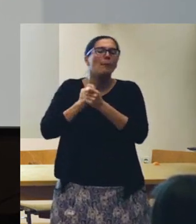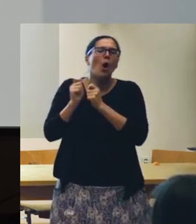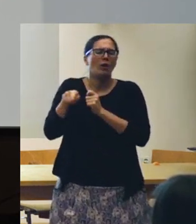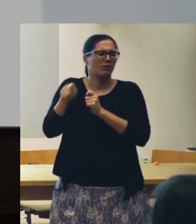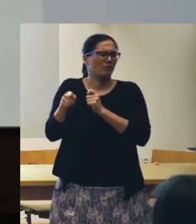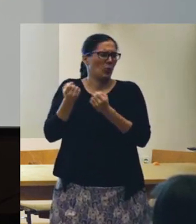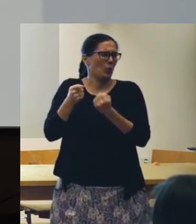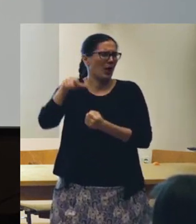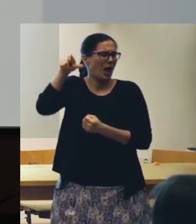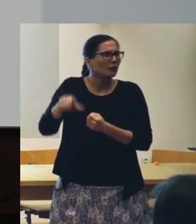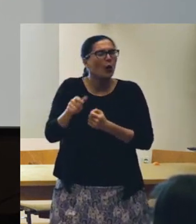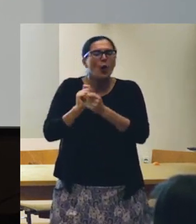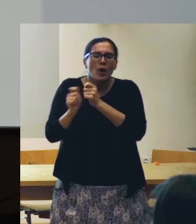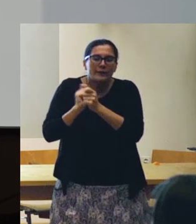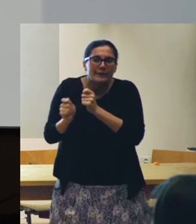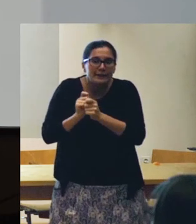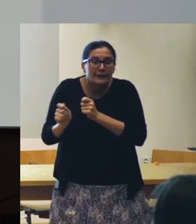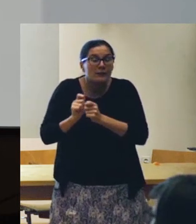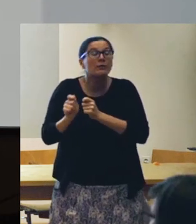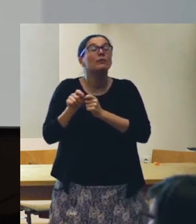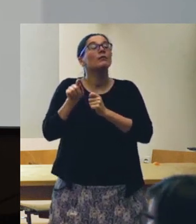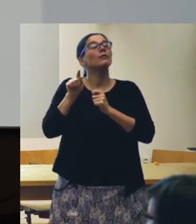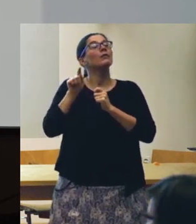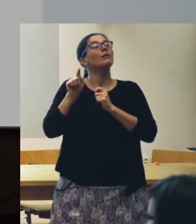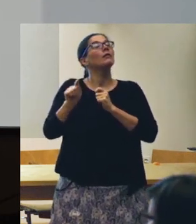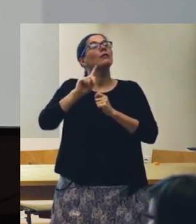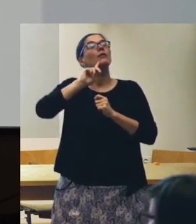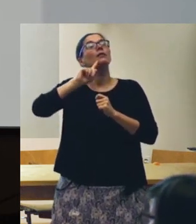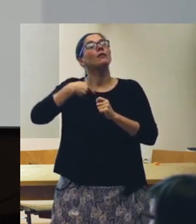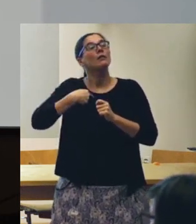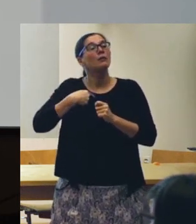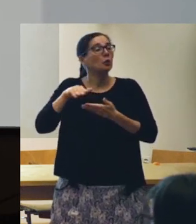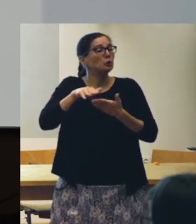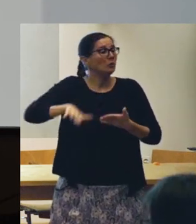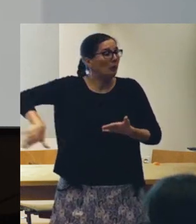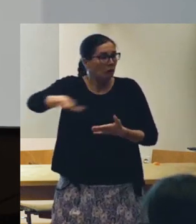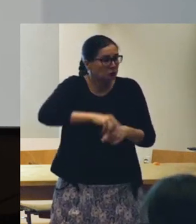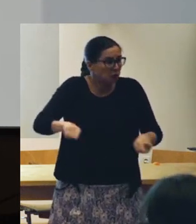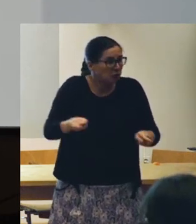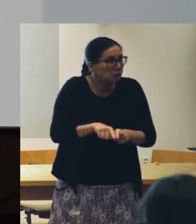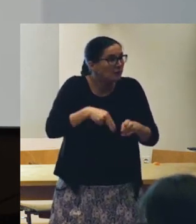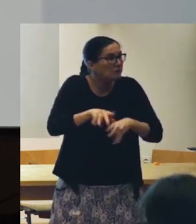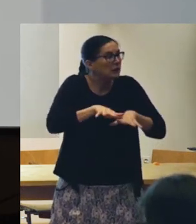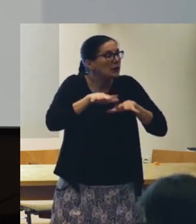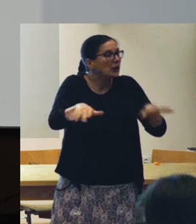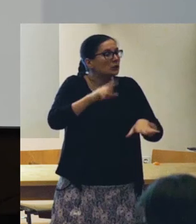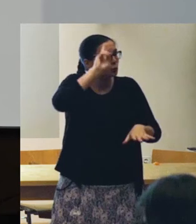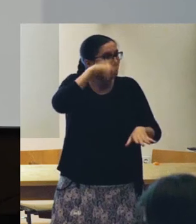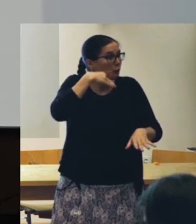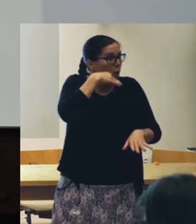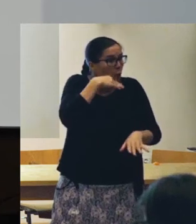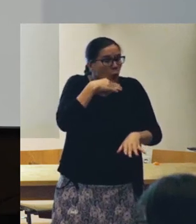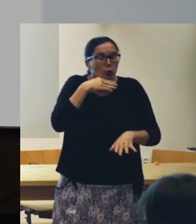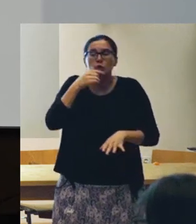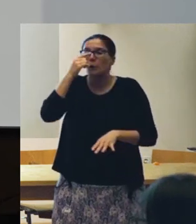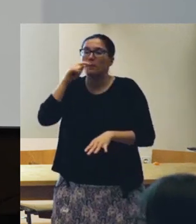situace jenom odráží vlastně tu společenskou situaci, kdy vlastně ženy,